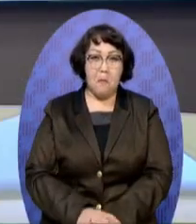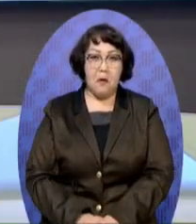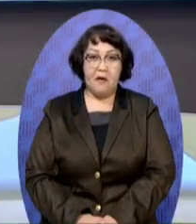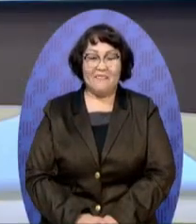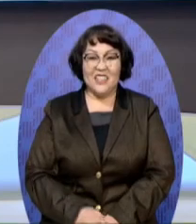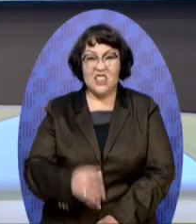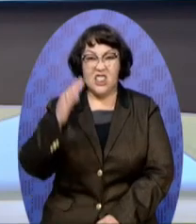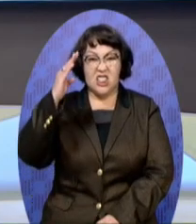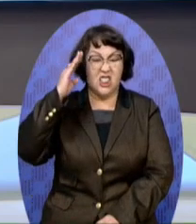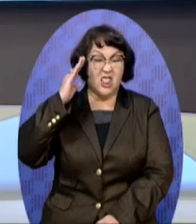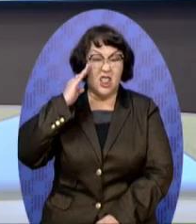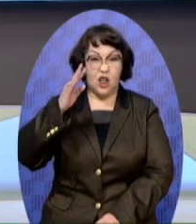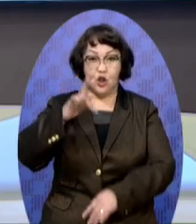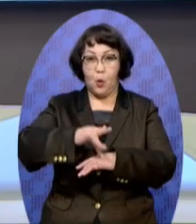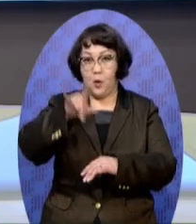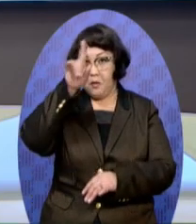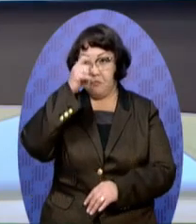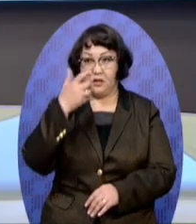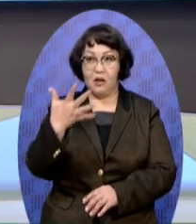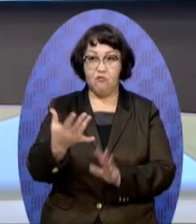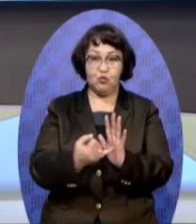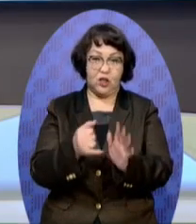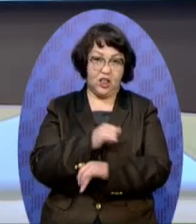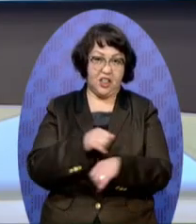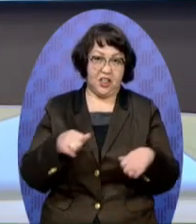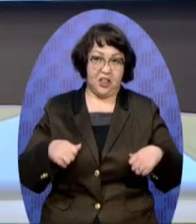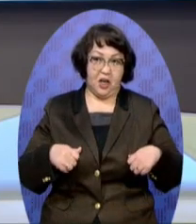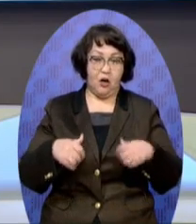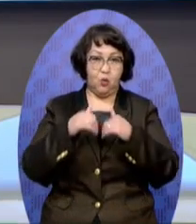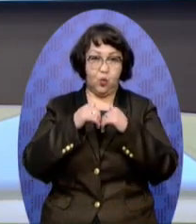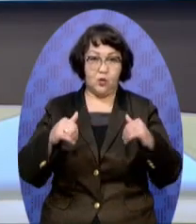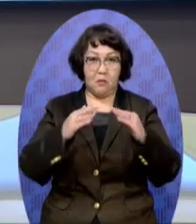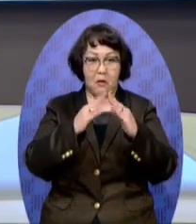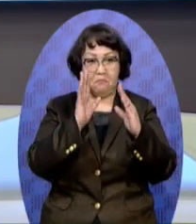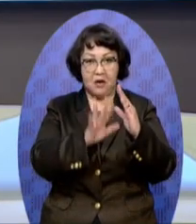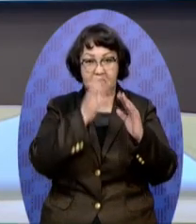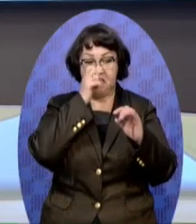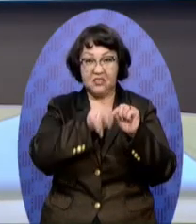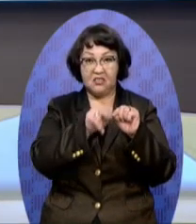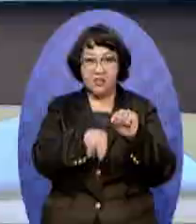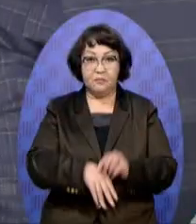Тэгвэл цэргийн төв эмнэлэгт 56 иргэн тусгаарлалтад байна. Тэдний төлөөлөлтөө мөн манай сурвалжлагч холбогдож ярилцсан.